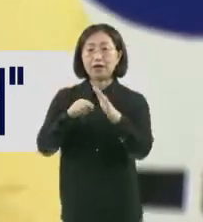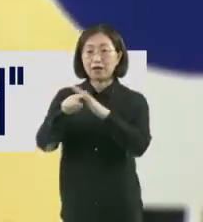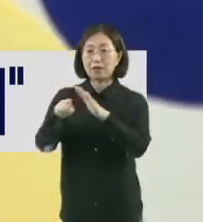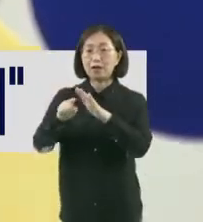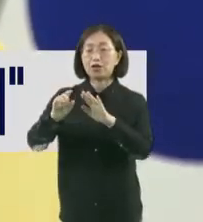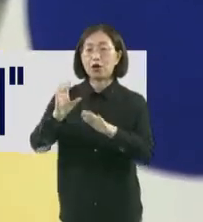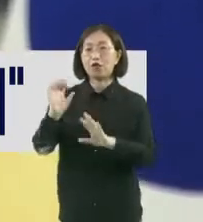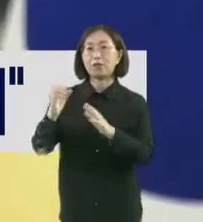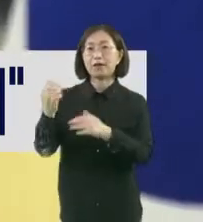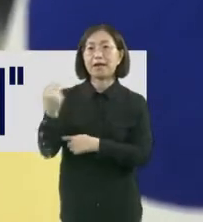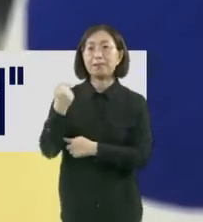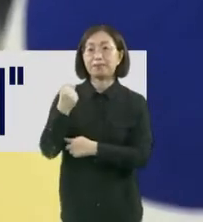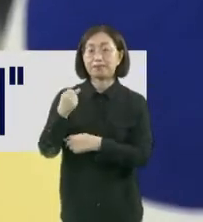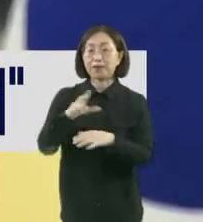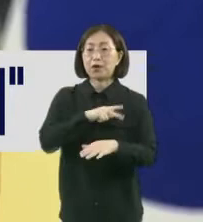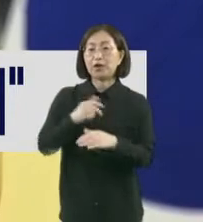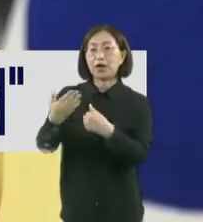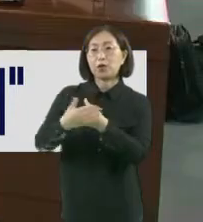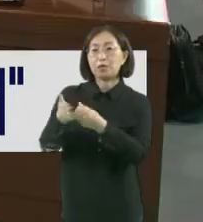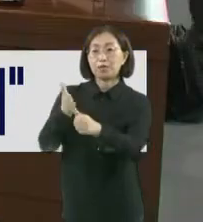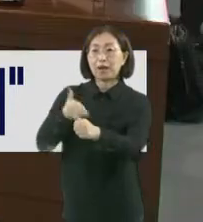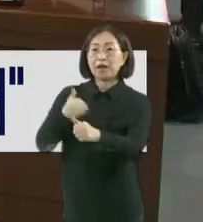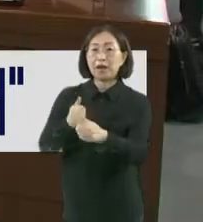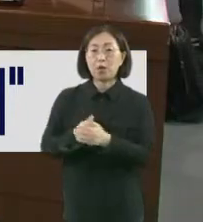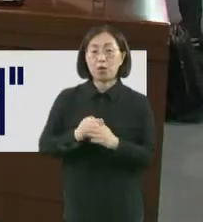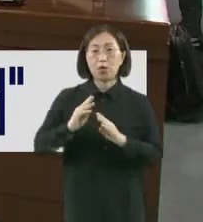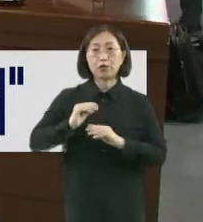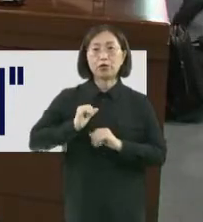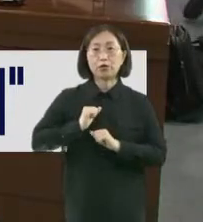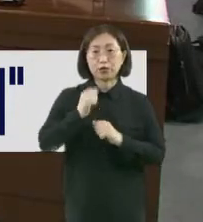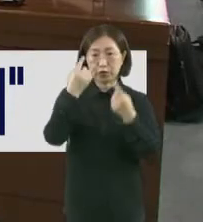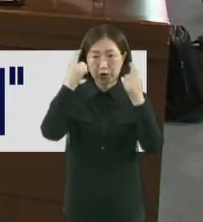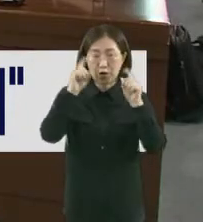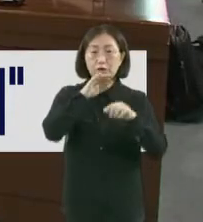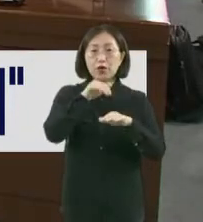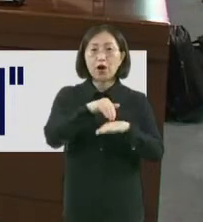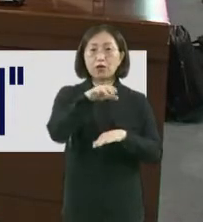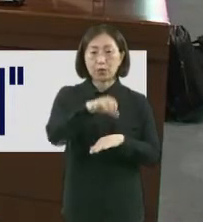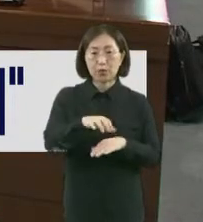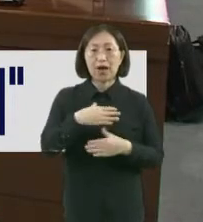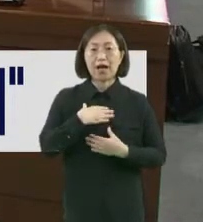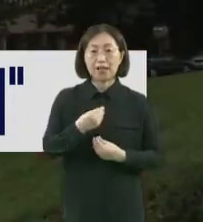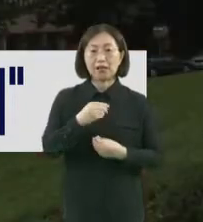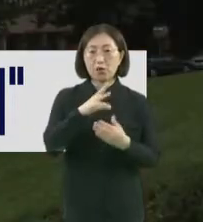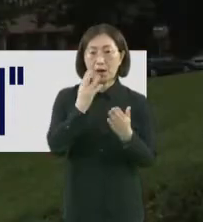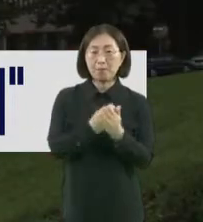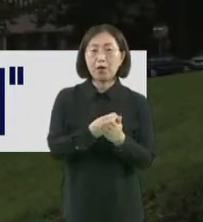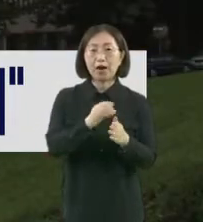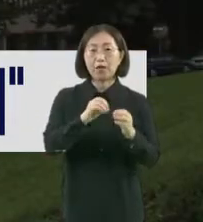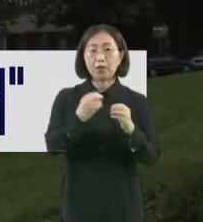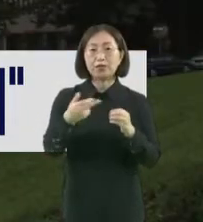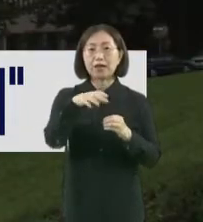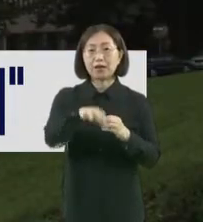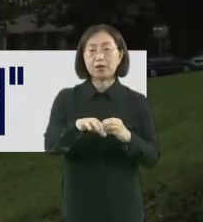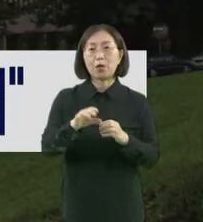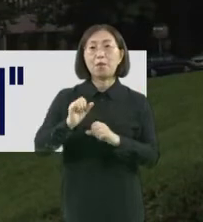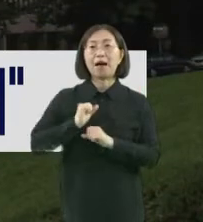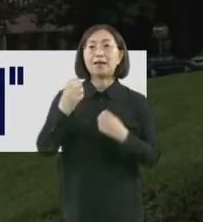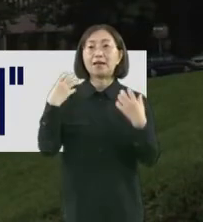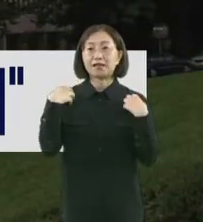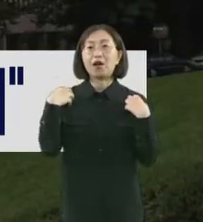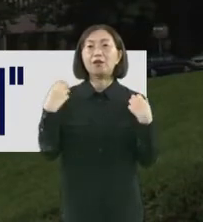의원들에게 협조를 요청했다며 육군훈련소, 국방대학교 등 안보도시 기반이 다져진 논산으로 방사청을 옮겨야